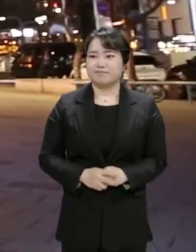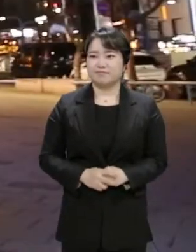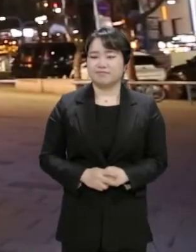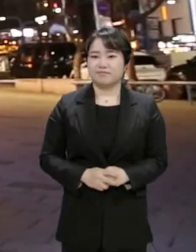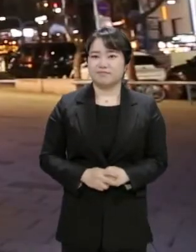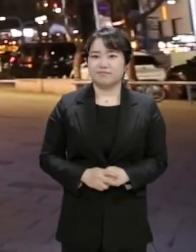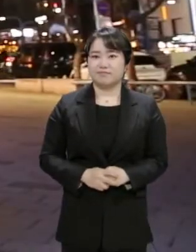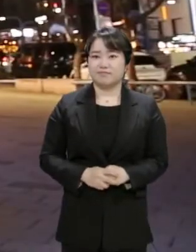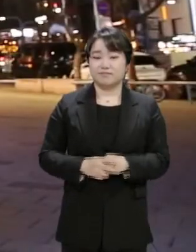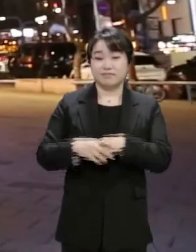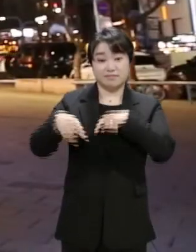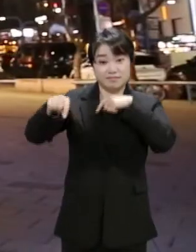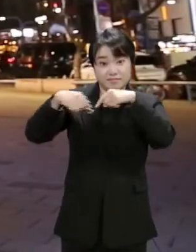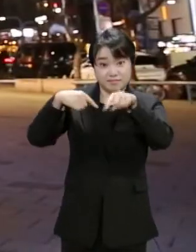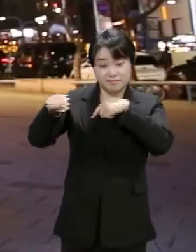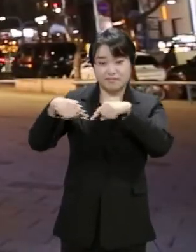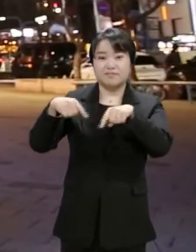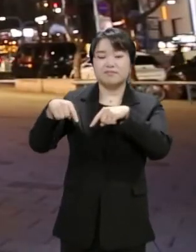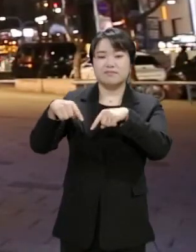정치 쪽에서 이제